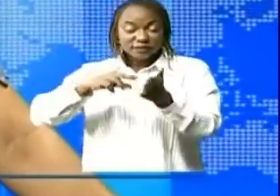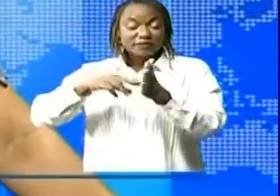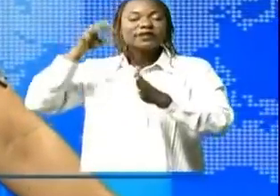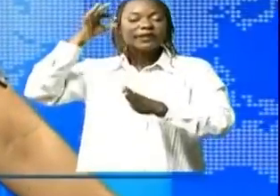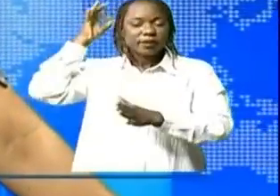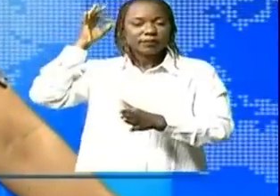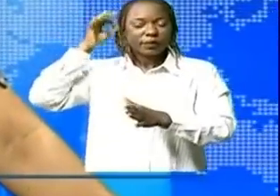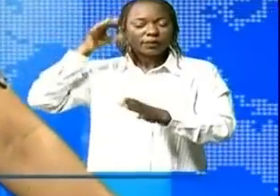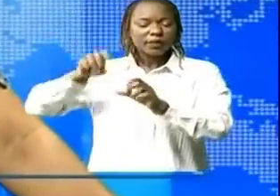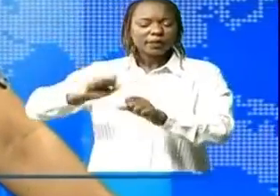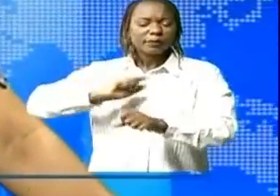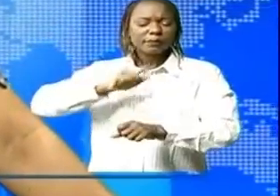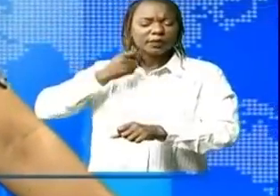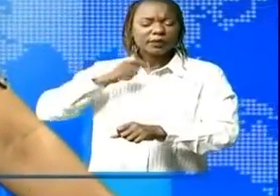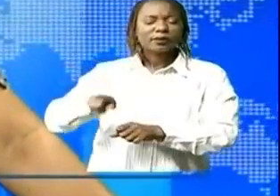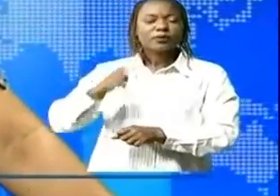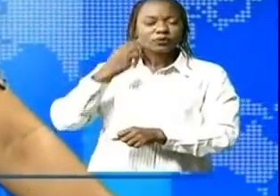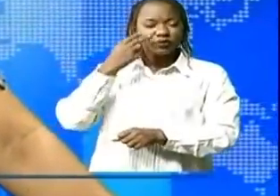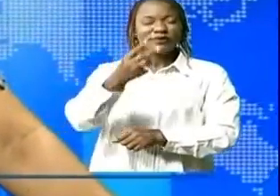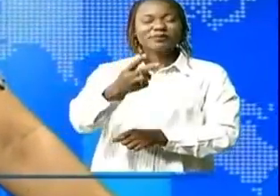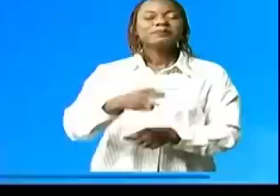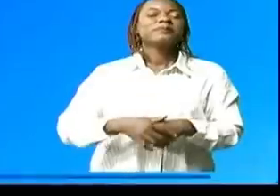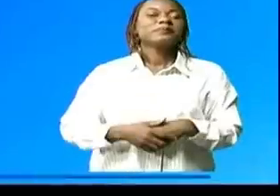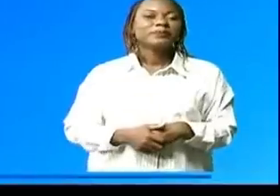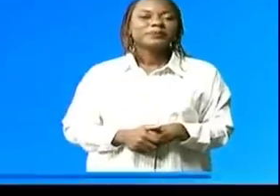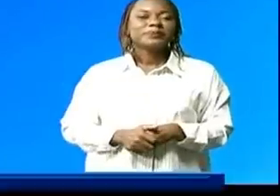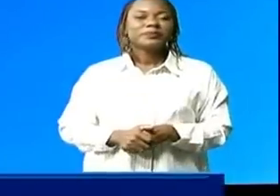les FARDC. Oscar Malkaïch.